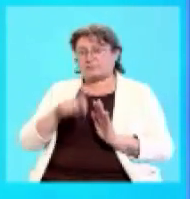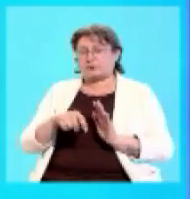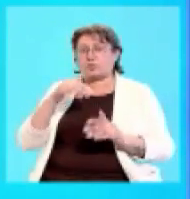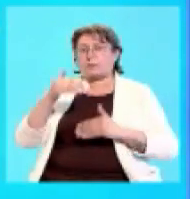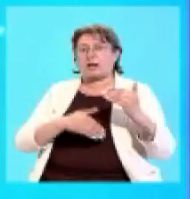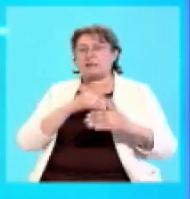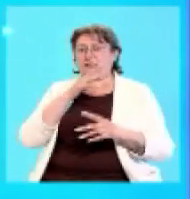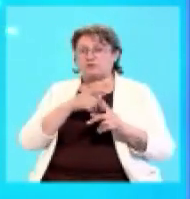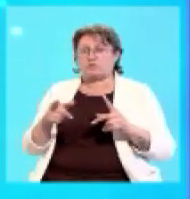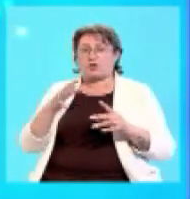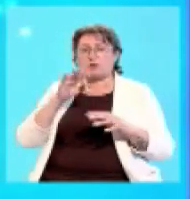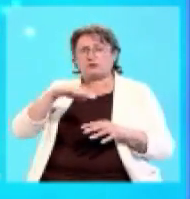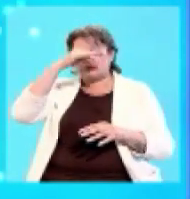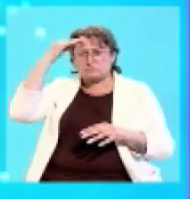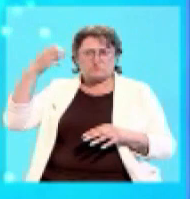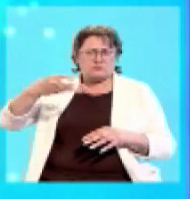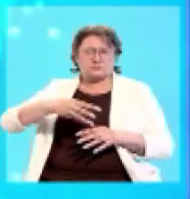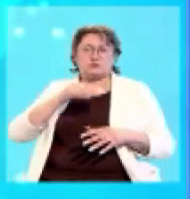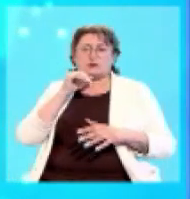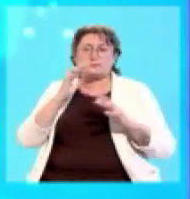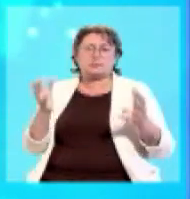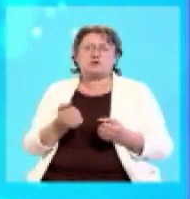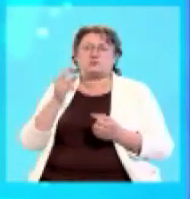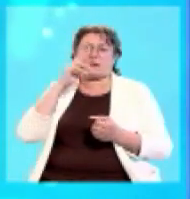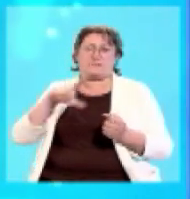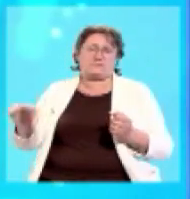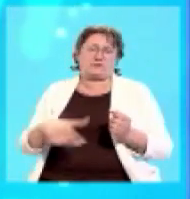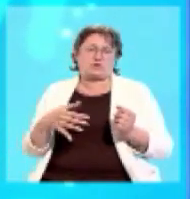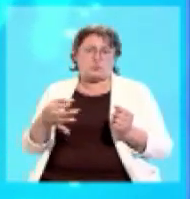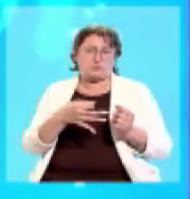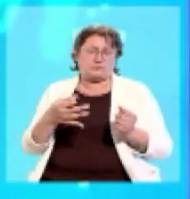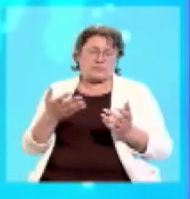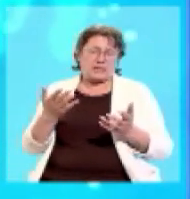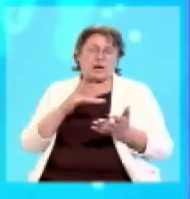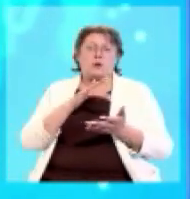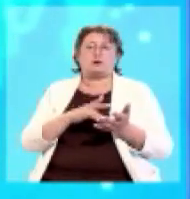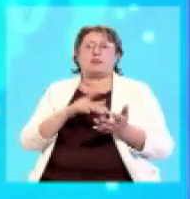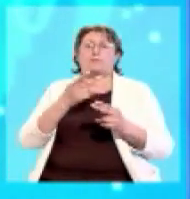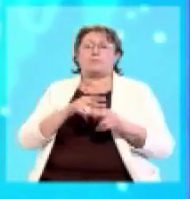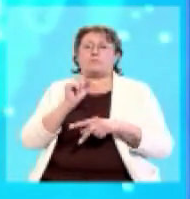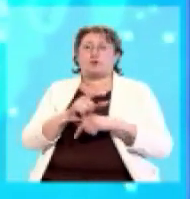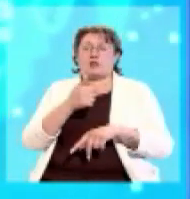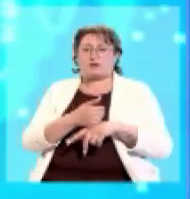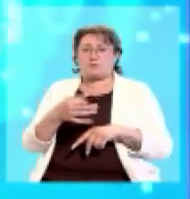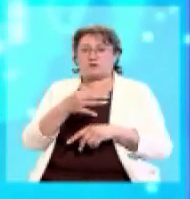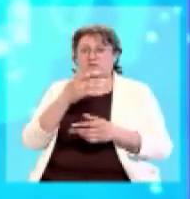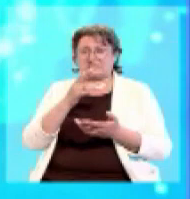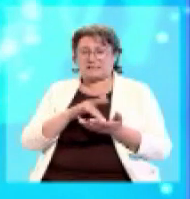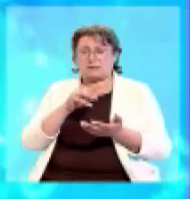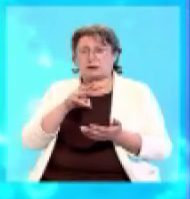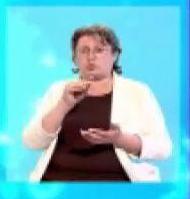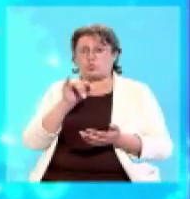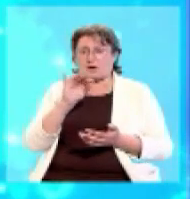купальный сезон. От аномальной жары кустанайцы спасаются на водоемах города. В этом году по поручению главы областного центра